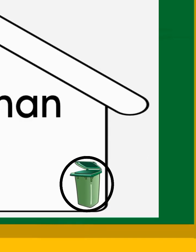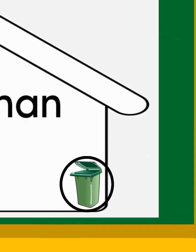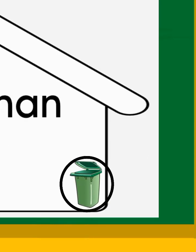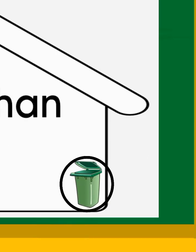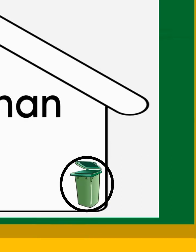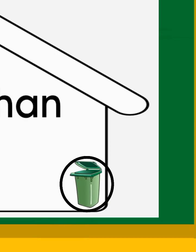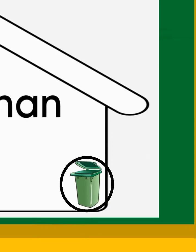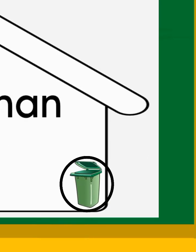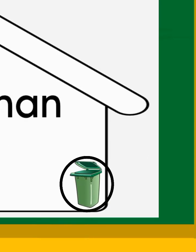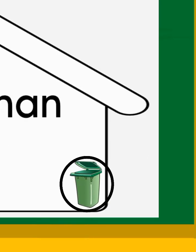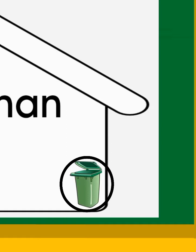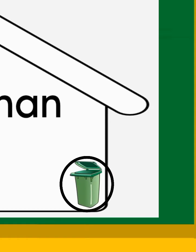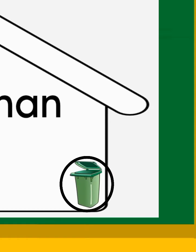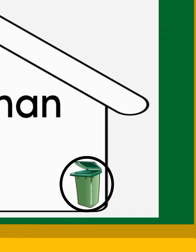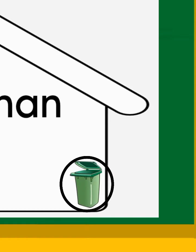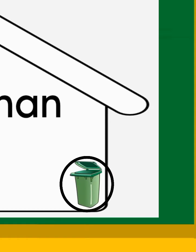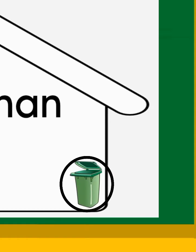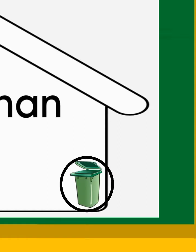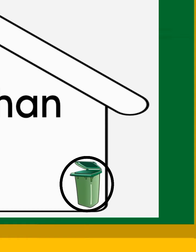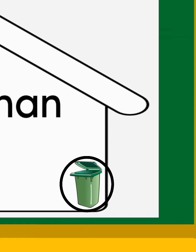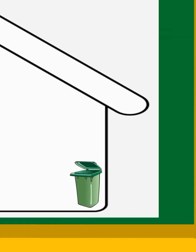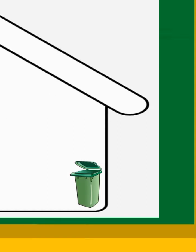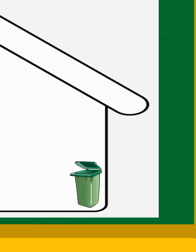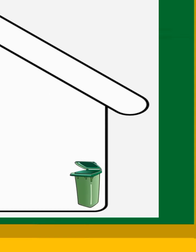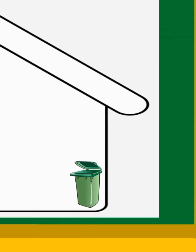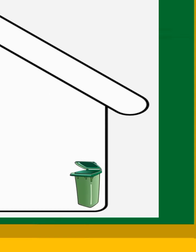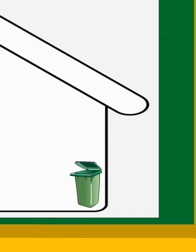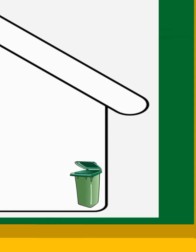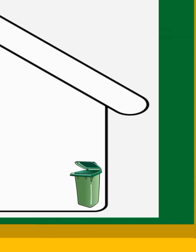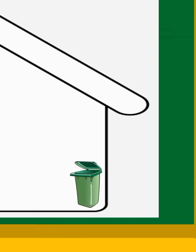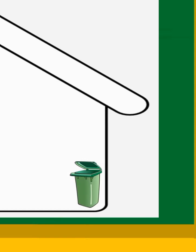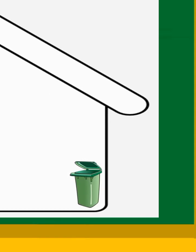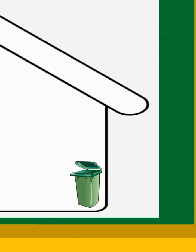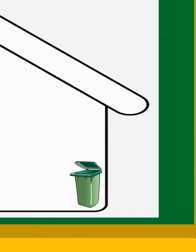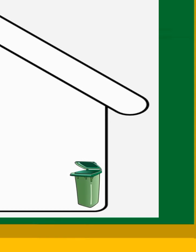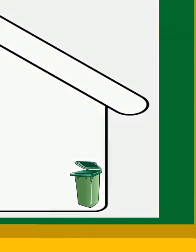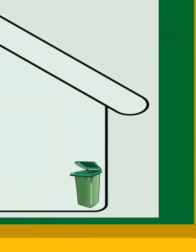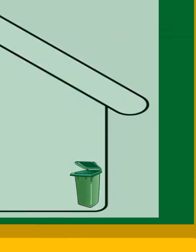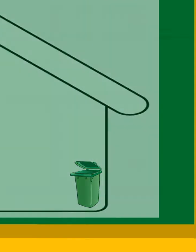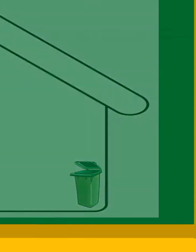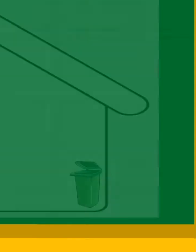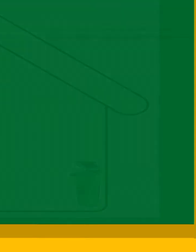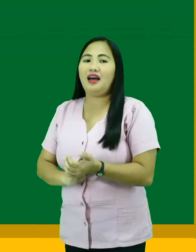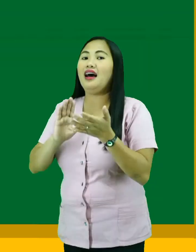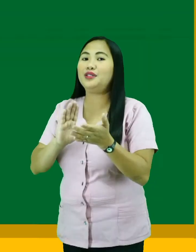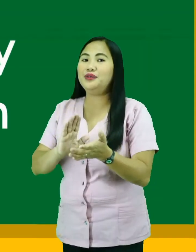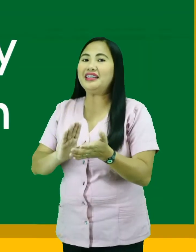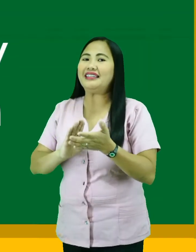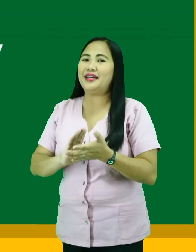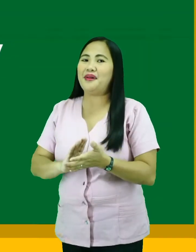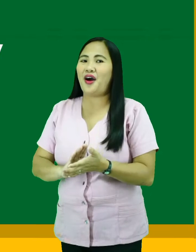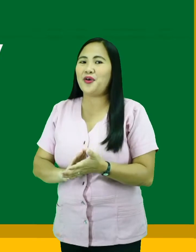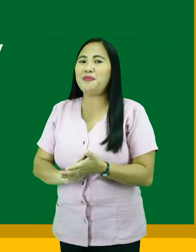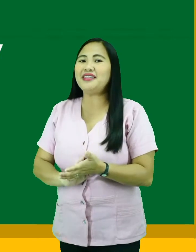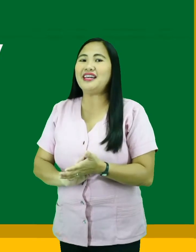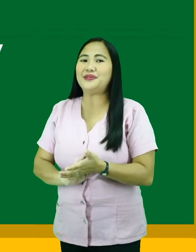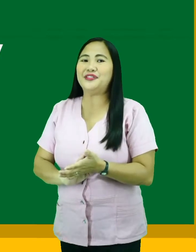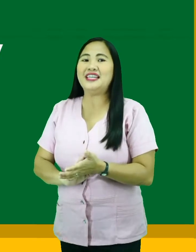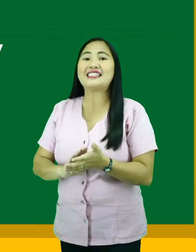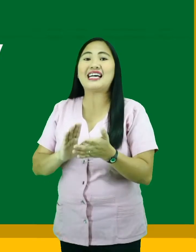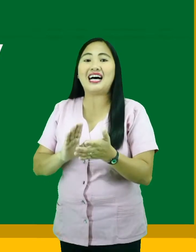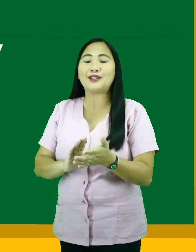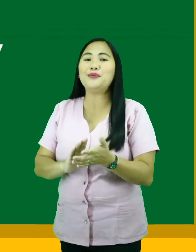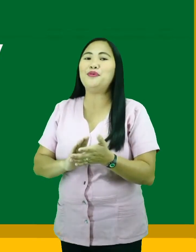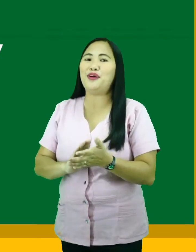o basurahan. O andama pud ang lapis. Aduna kitay makauban